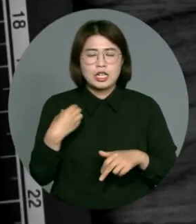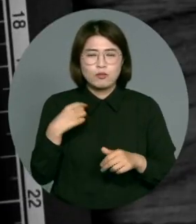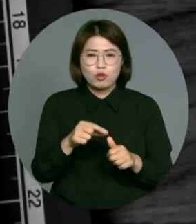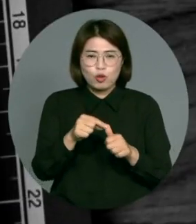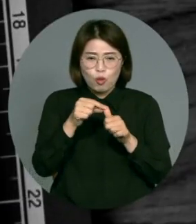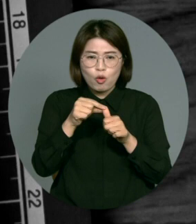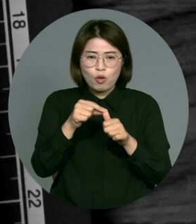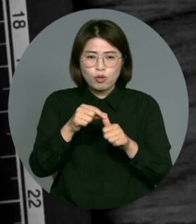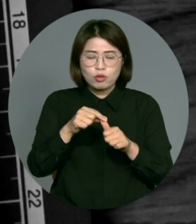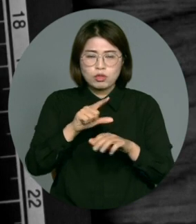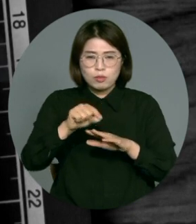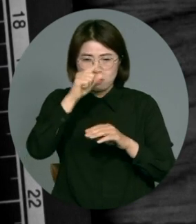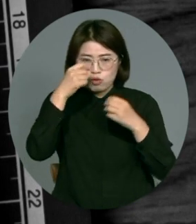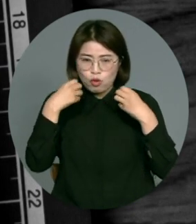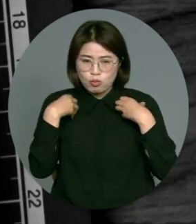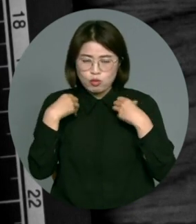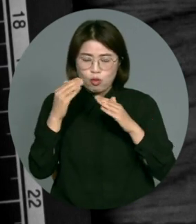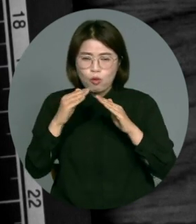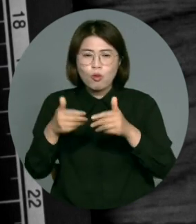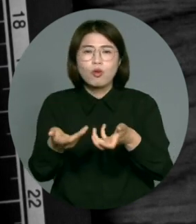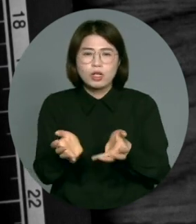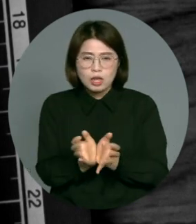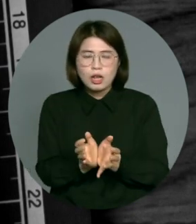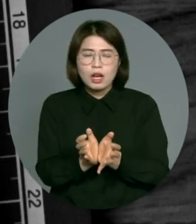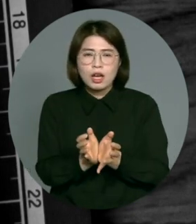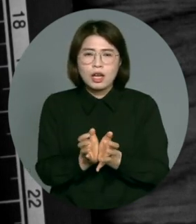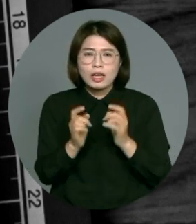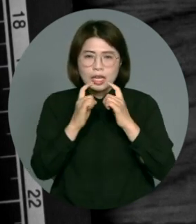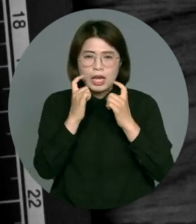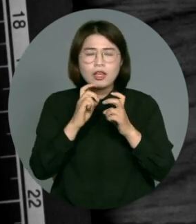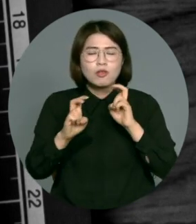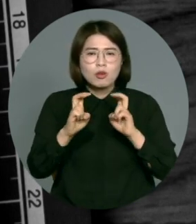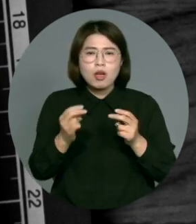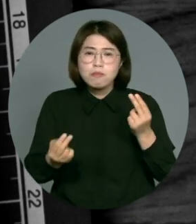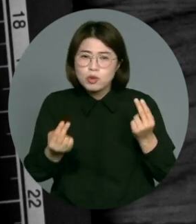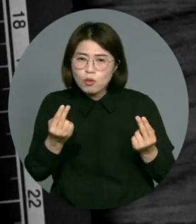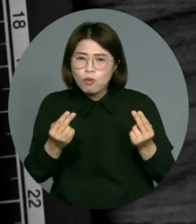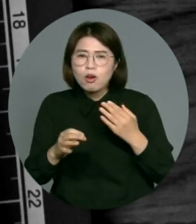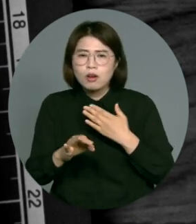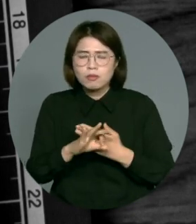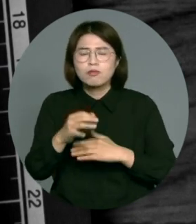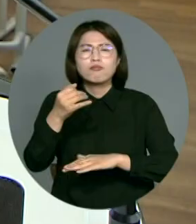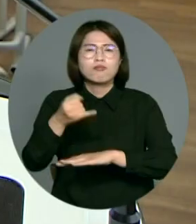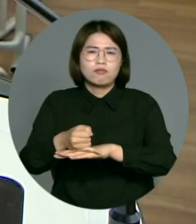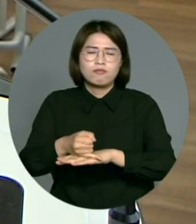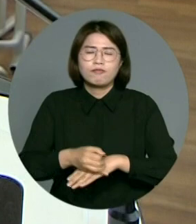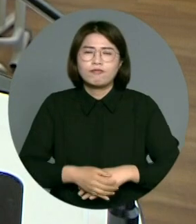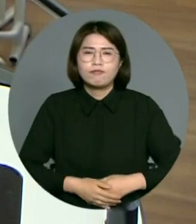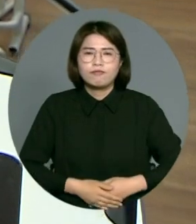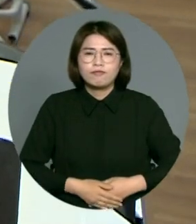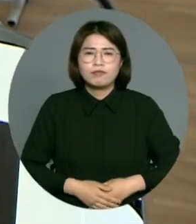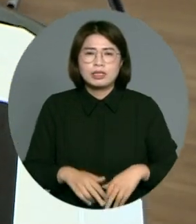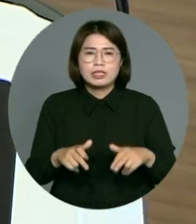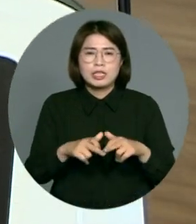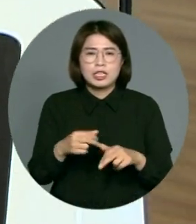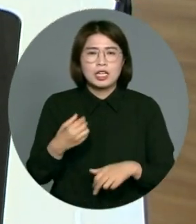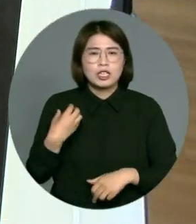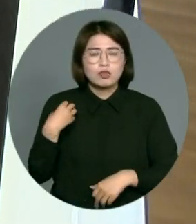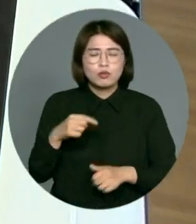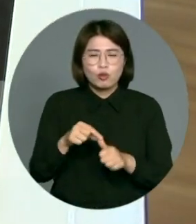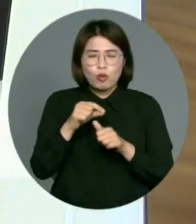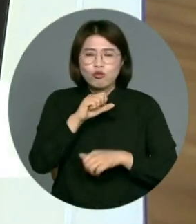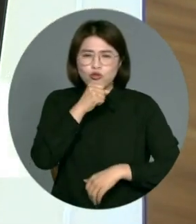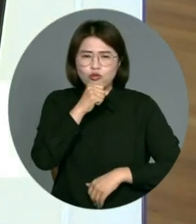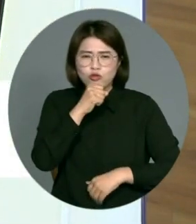대상인 정부나 지자체, 공공기관, 심지어 민간기업과 비교해도 가장 낮습니다. 장애인 의무고용률을 지키지